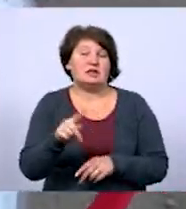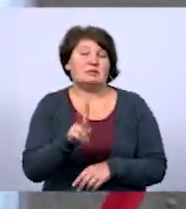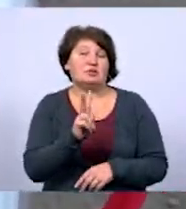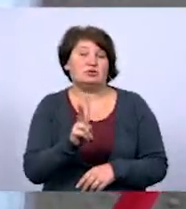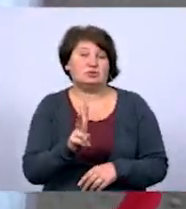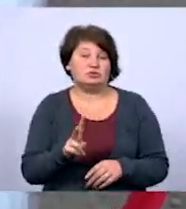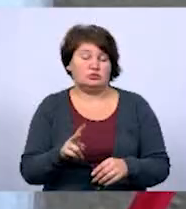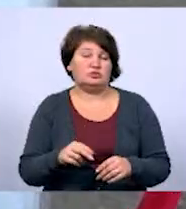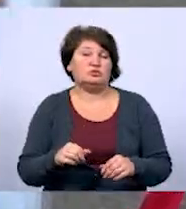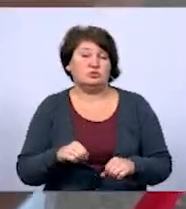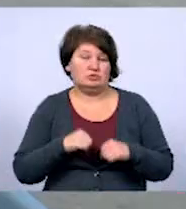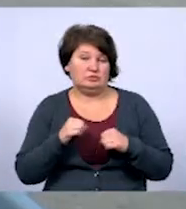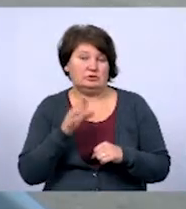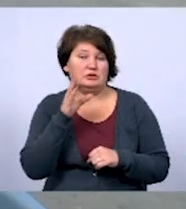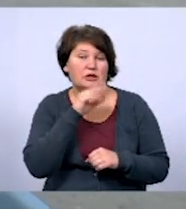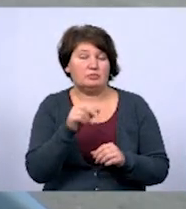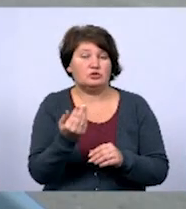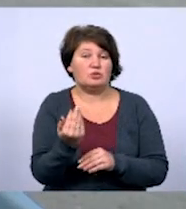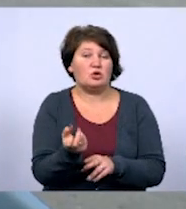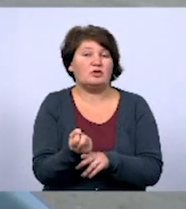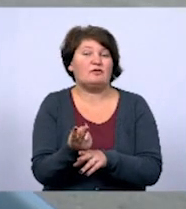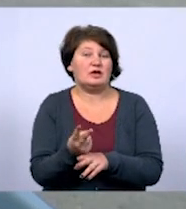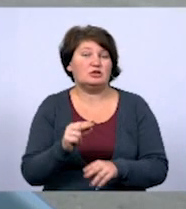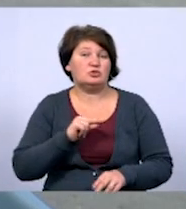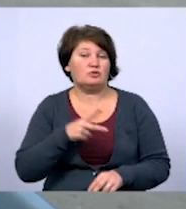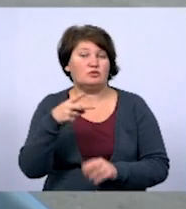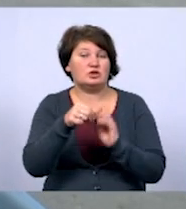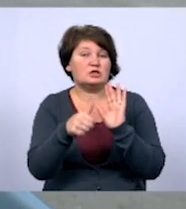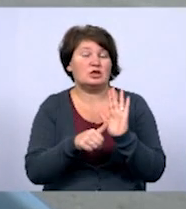2016-му. Коли я вже приїхала 8-го числа,